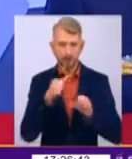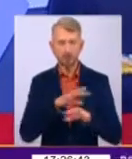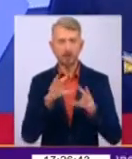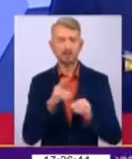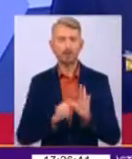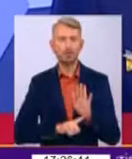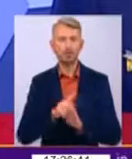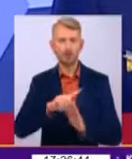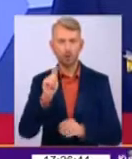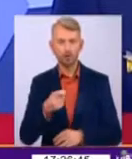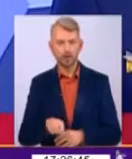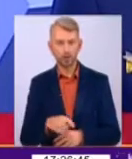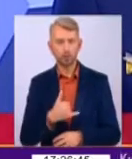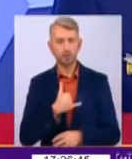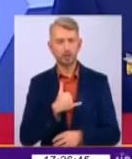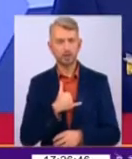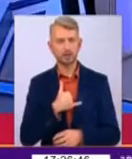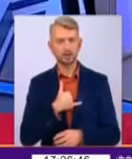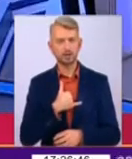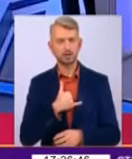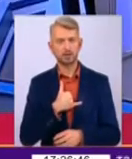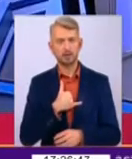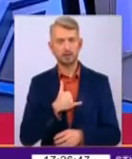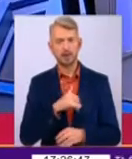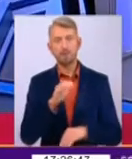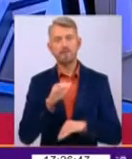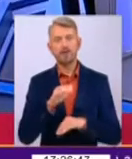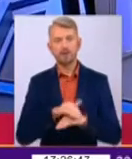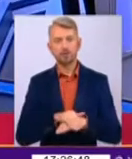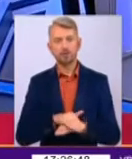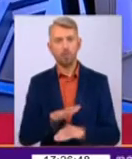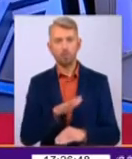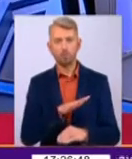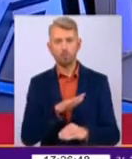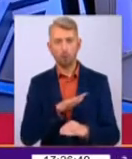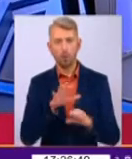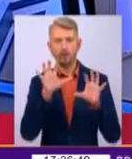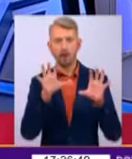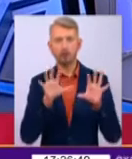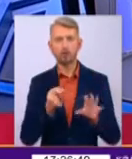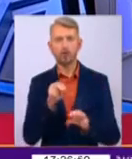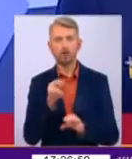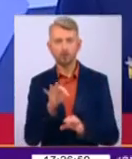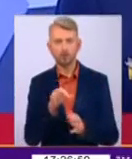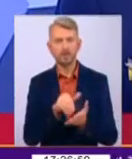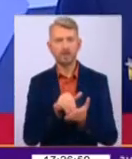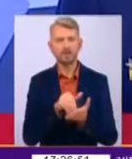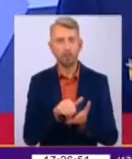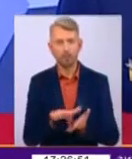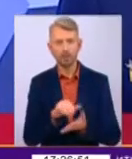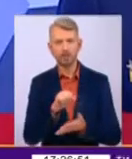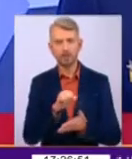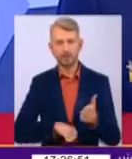війни, у нас... Фактично було законодавчі, відмовились